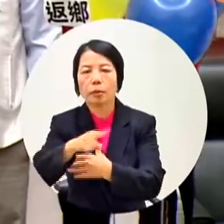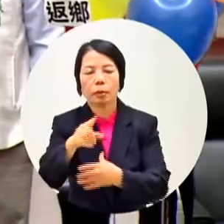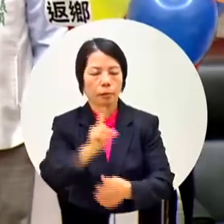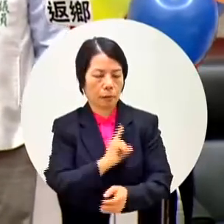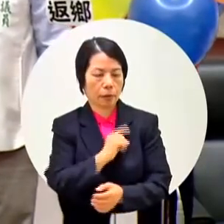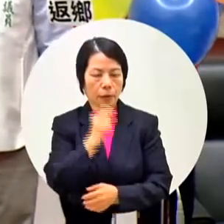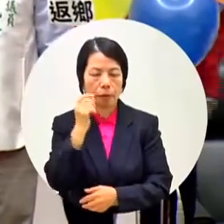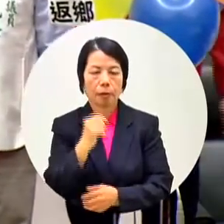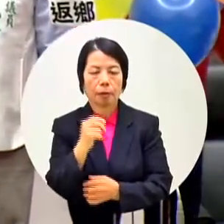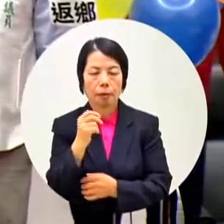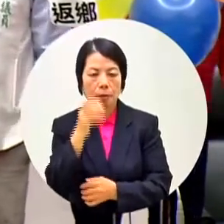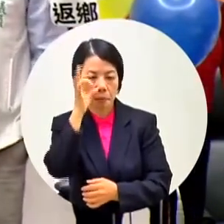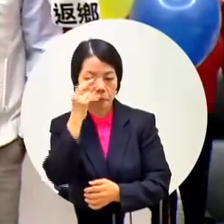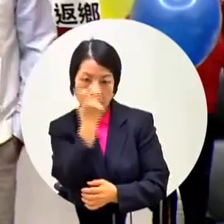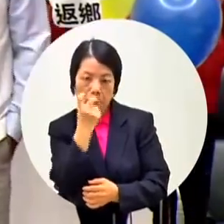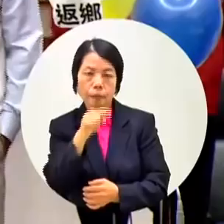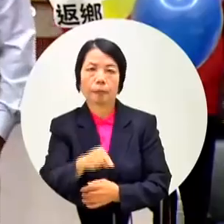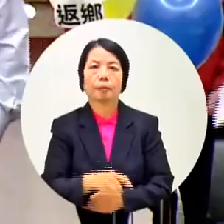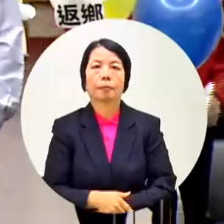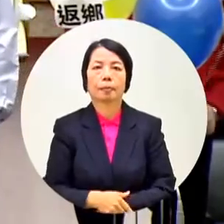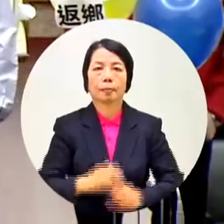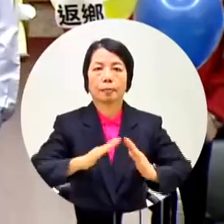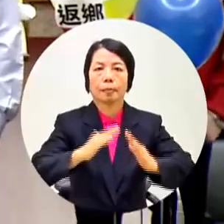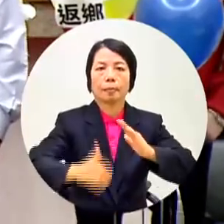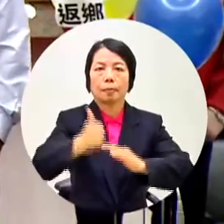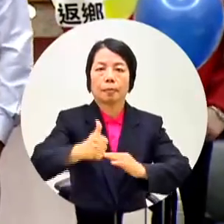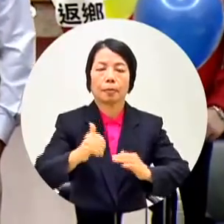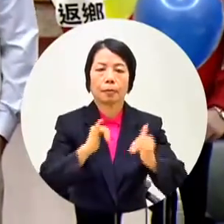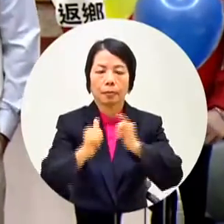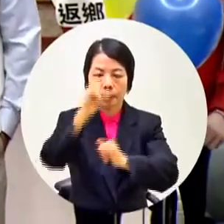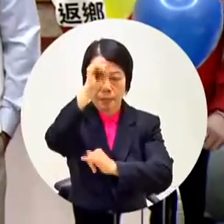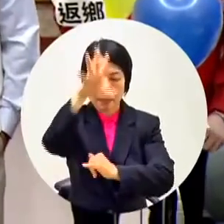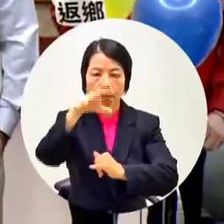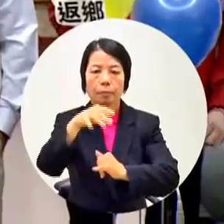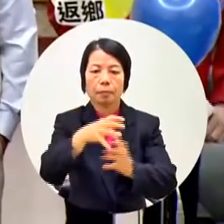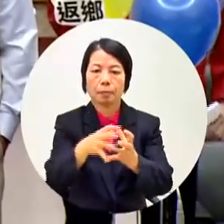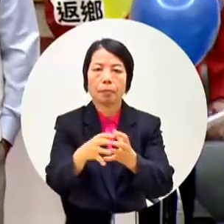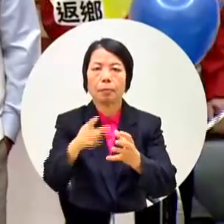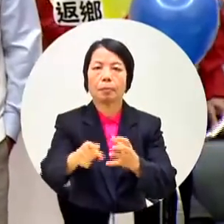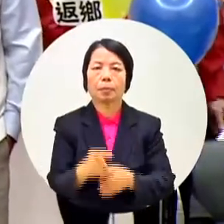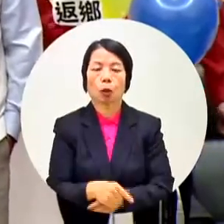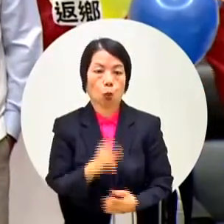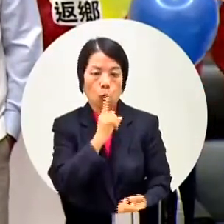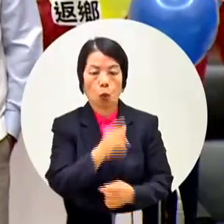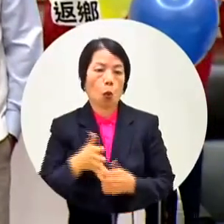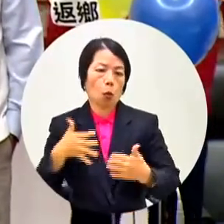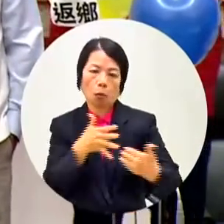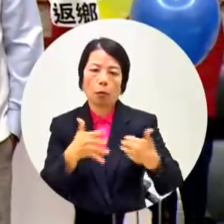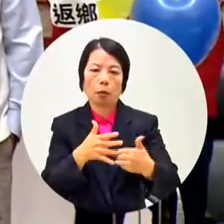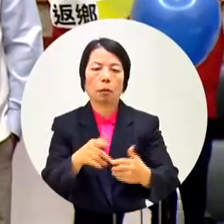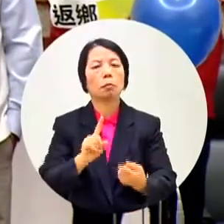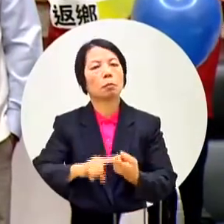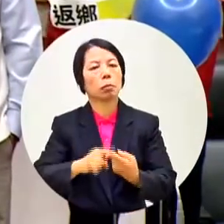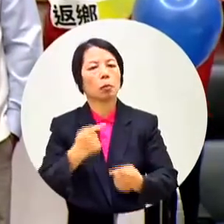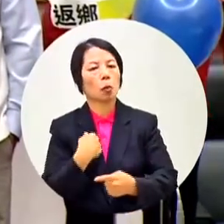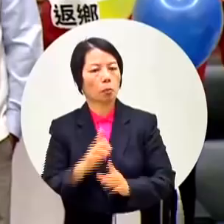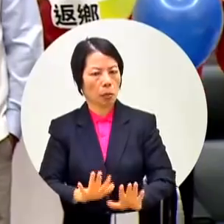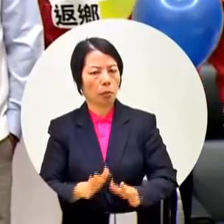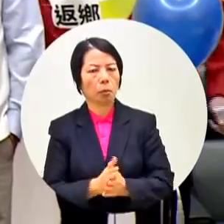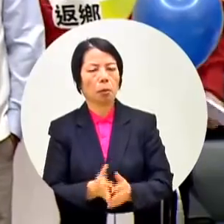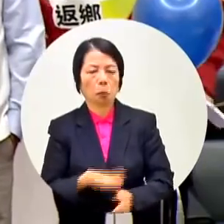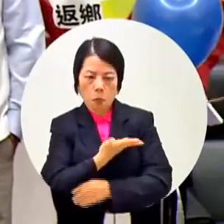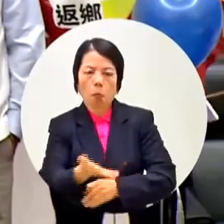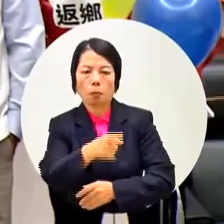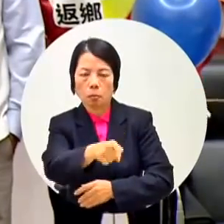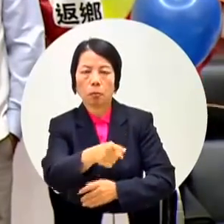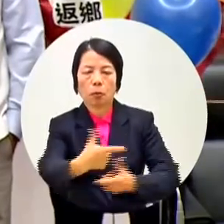个民进党团足合理的，嘛足包容，来，互你选择。你甲我讲对做袂到，你做袂讲